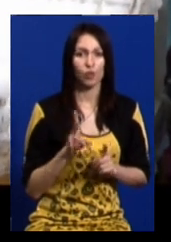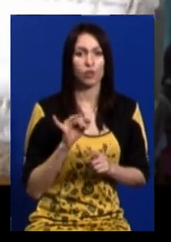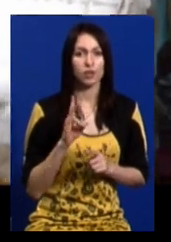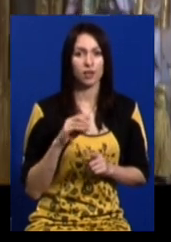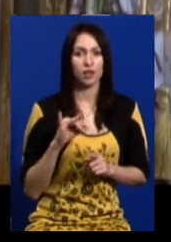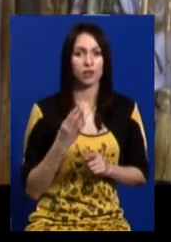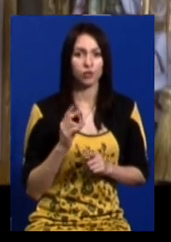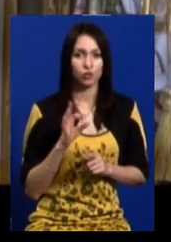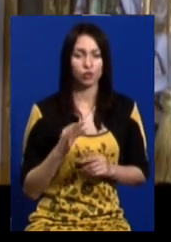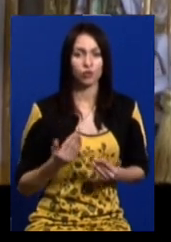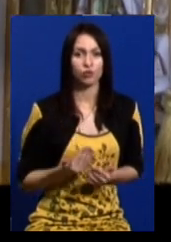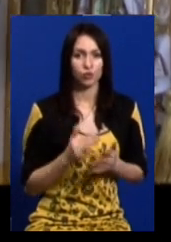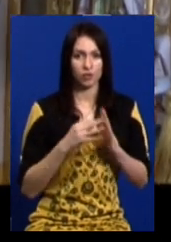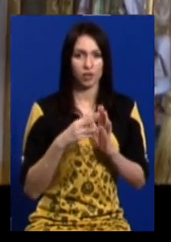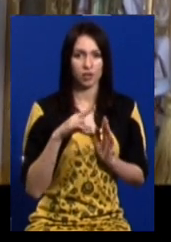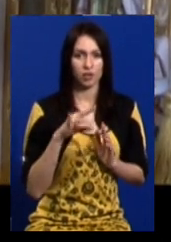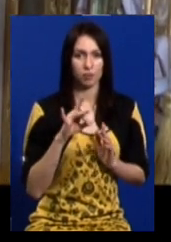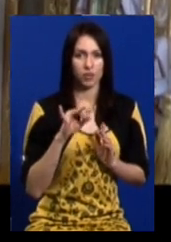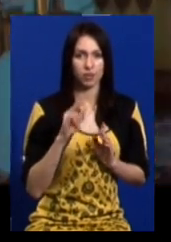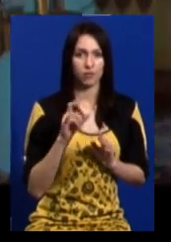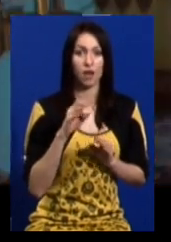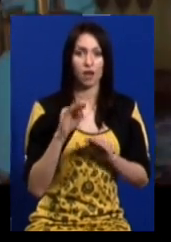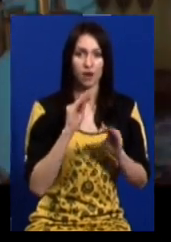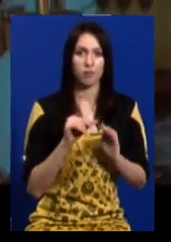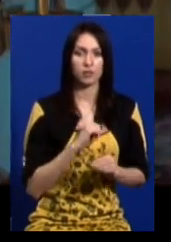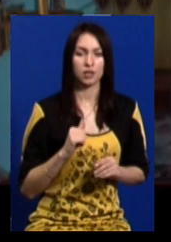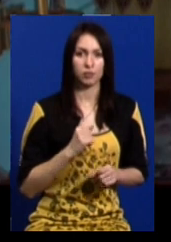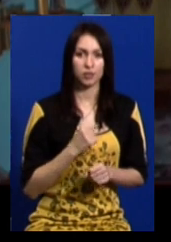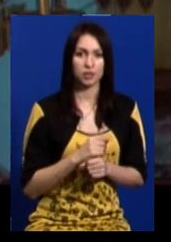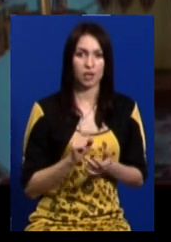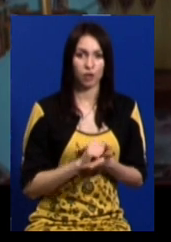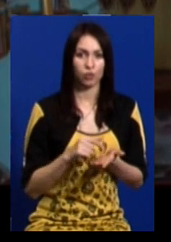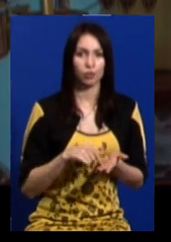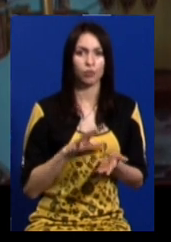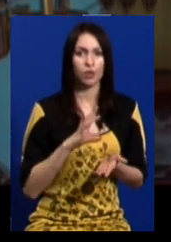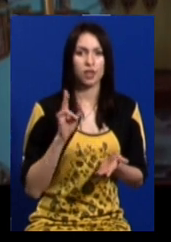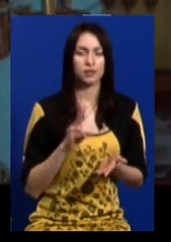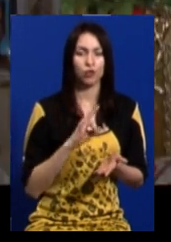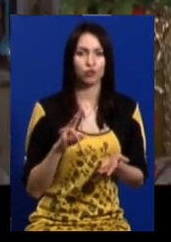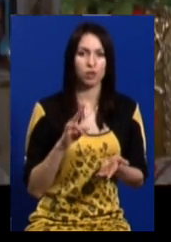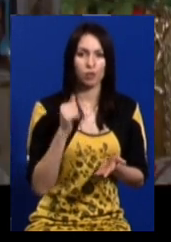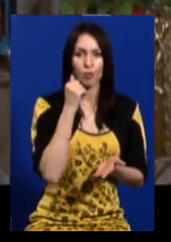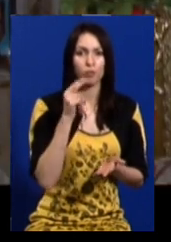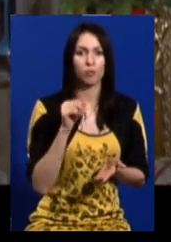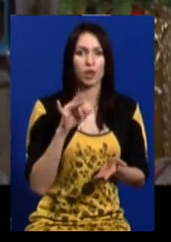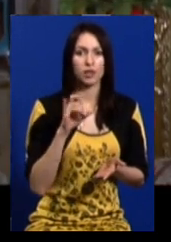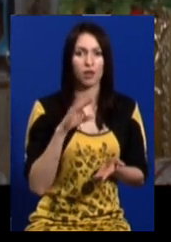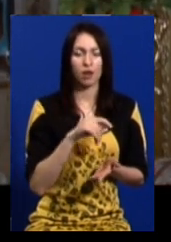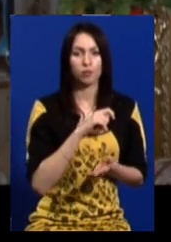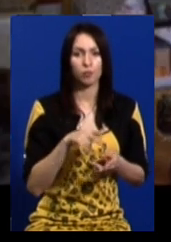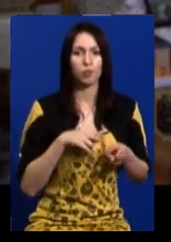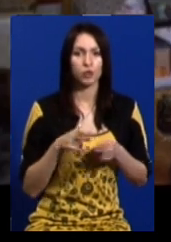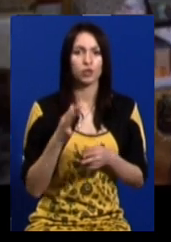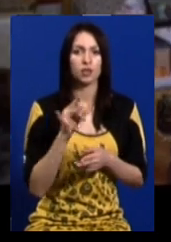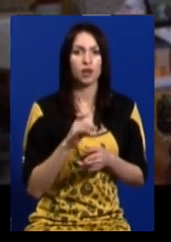селі Дмитрівка. Храм тут селяни облаштували власноруч. За документами служили тут священники Московського патріархату. Приїздили по кілька разів на